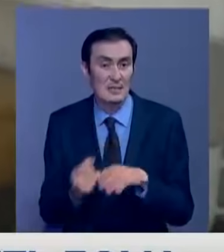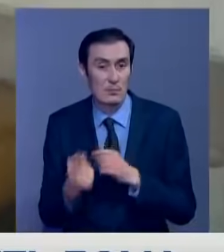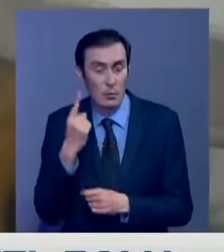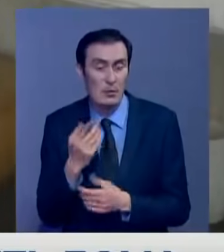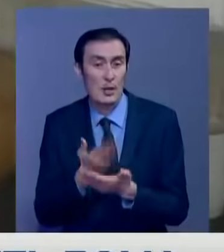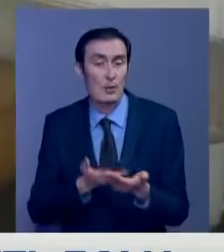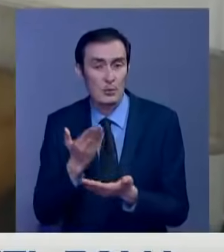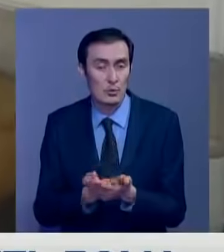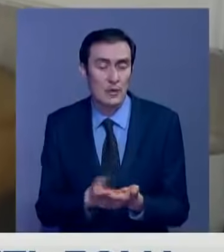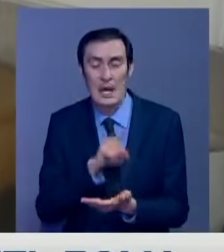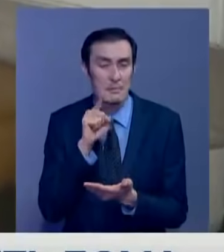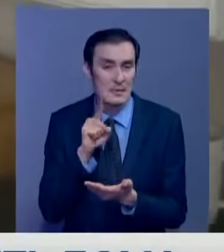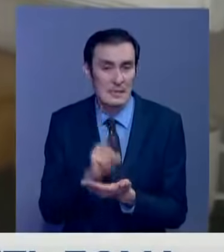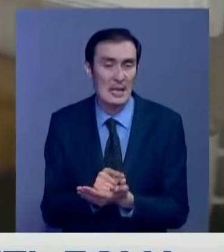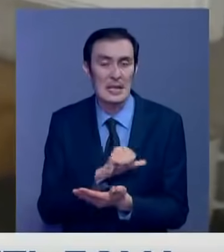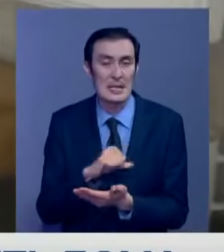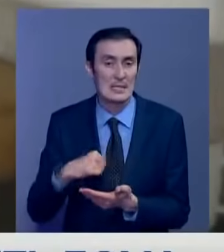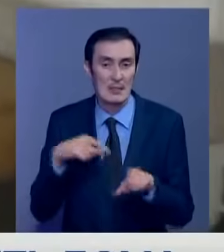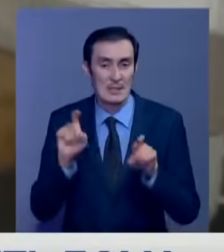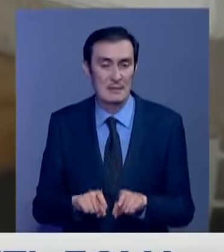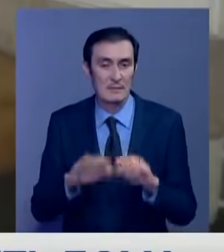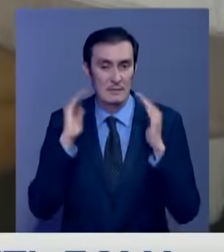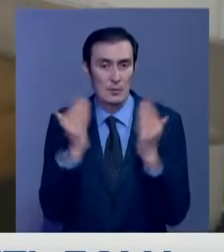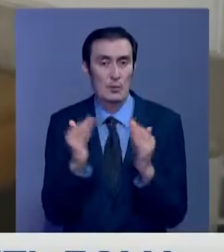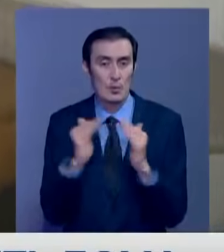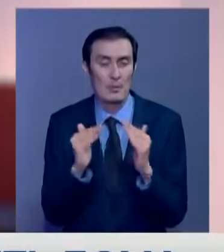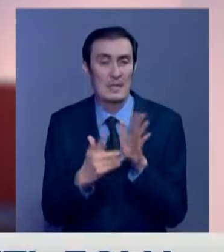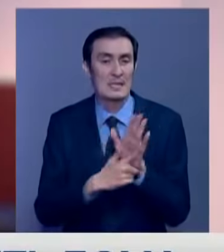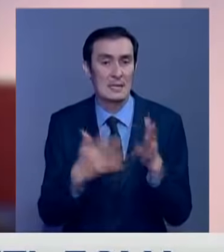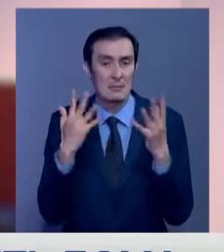медики рекомендуют обязательно самоизолироваться на 7 дней.